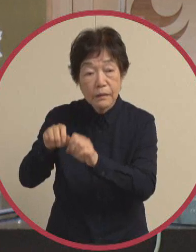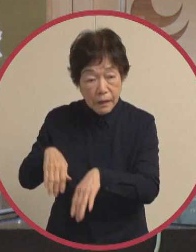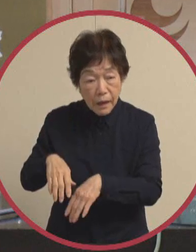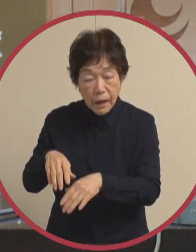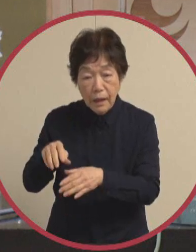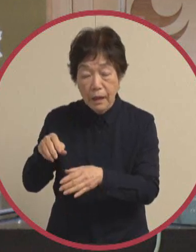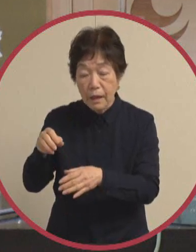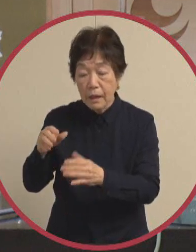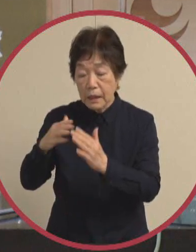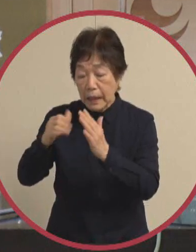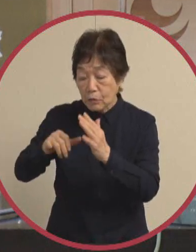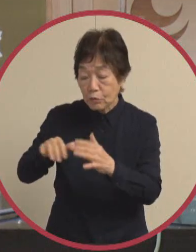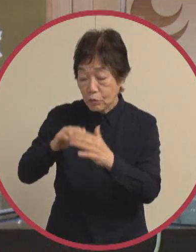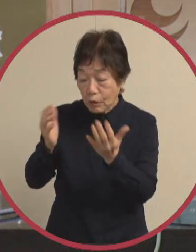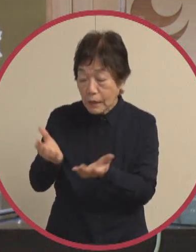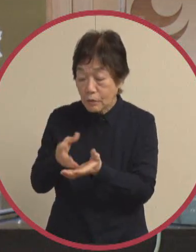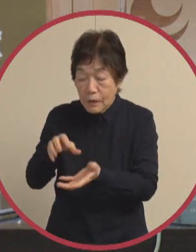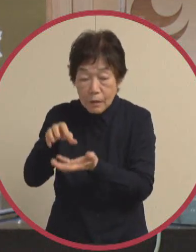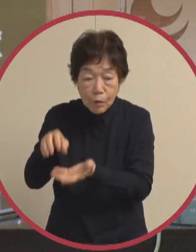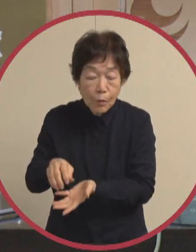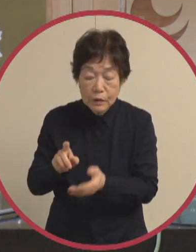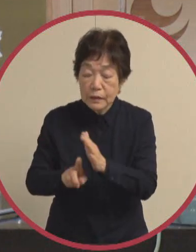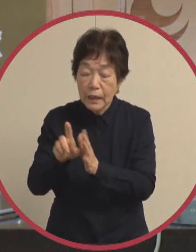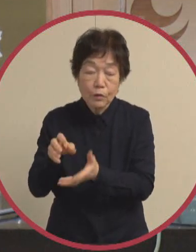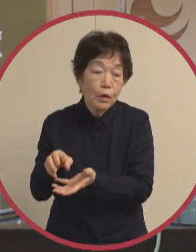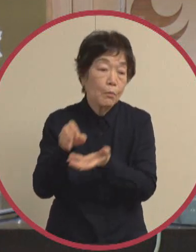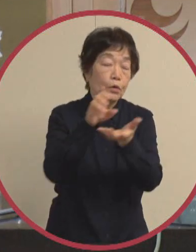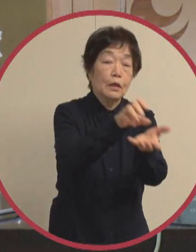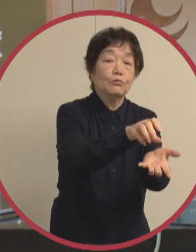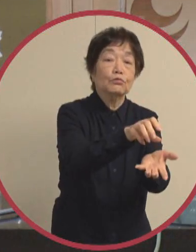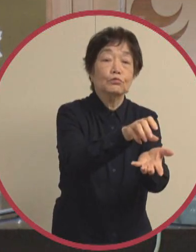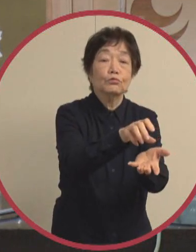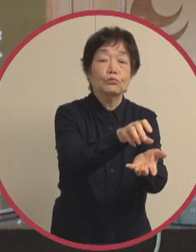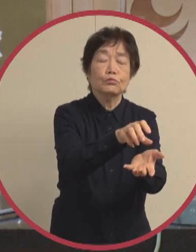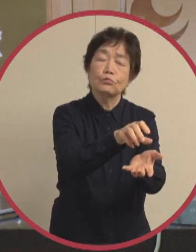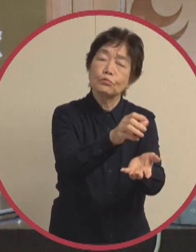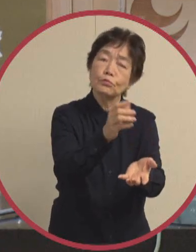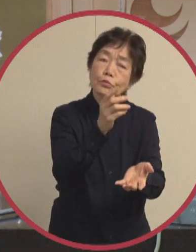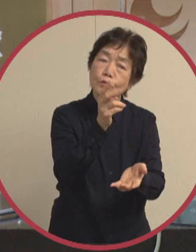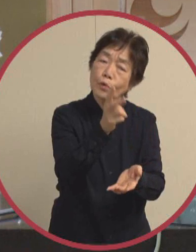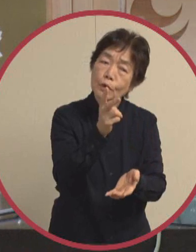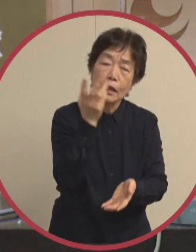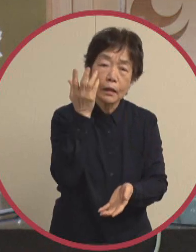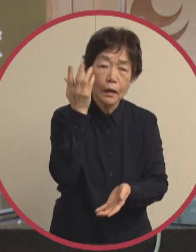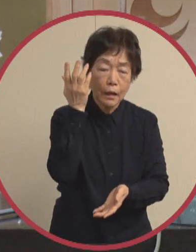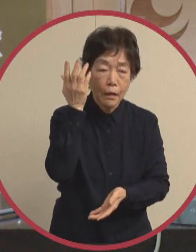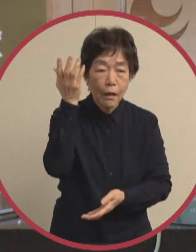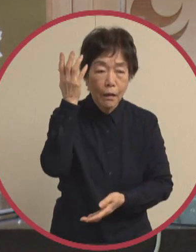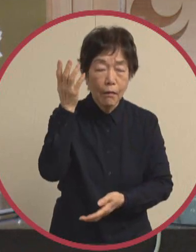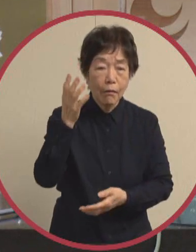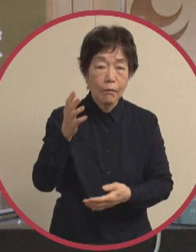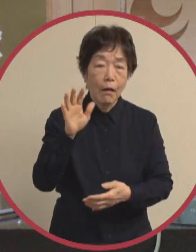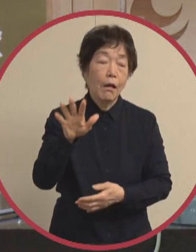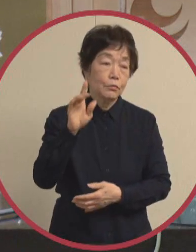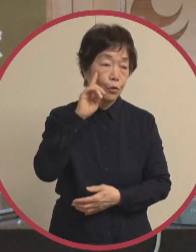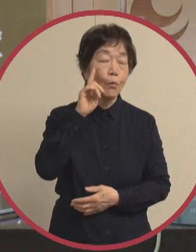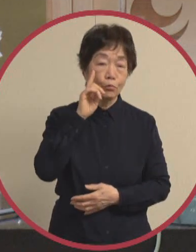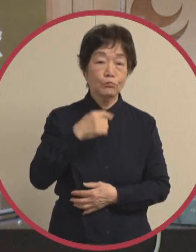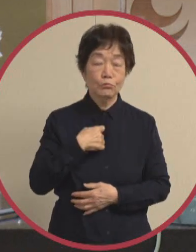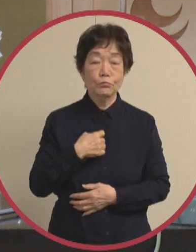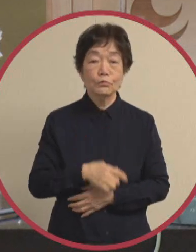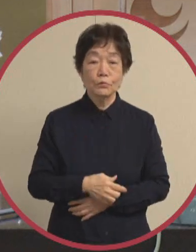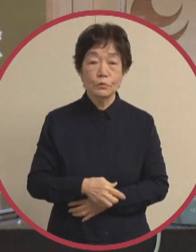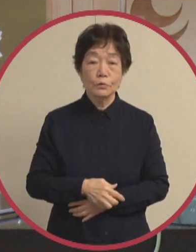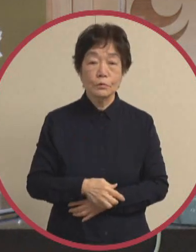の家族分を代表してどなたかがあの持ってこられるといったようなことがですね、まあ、あったと思ってま